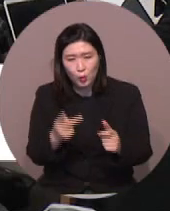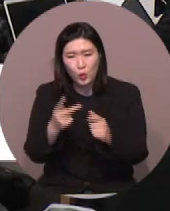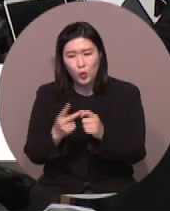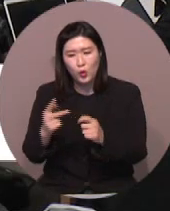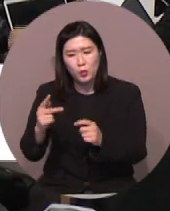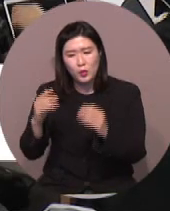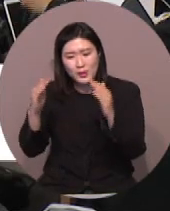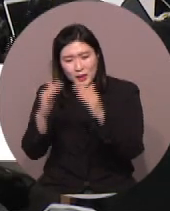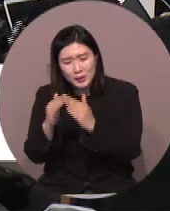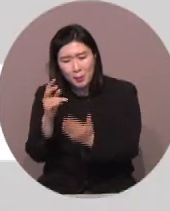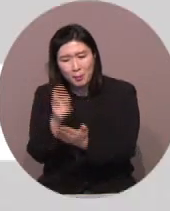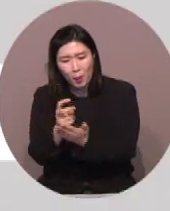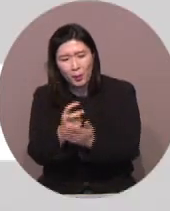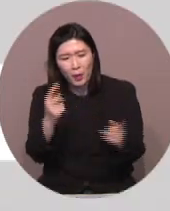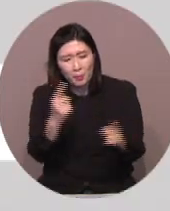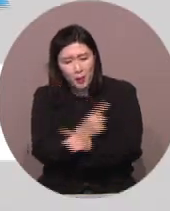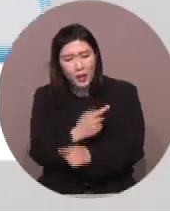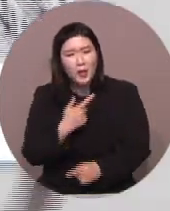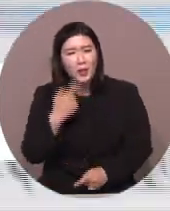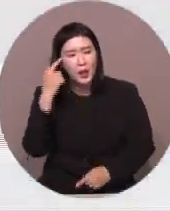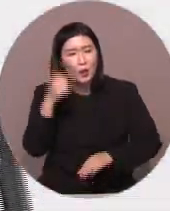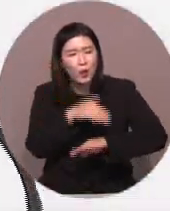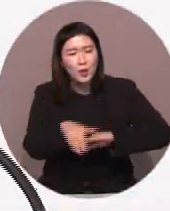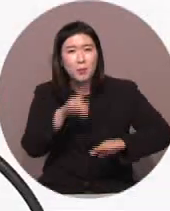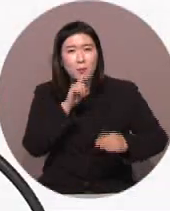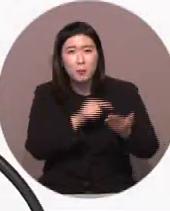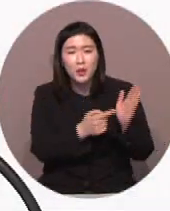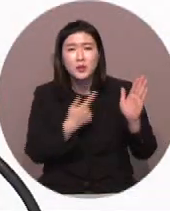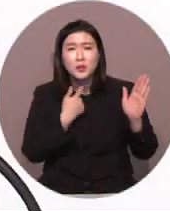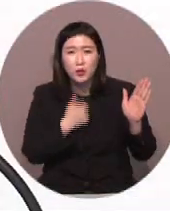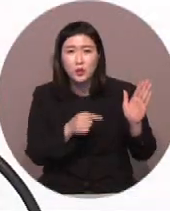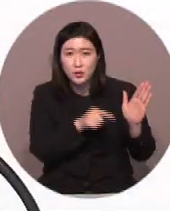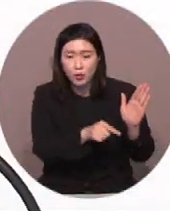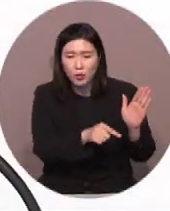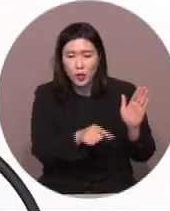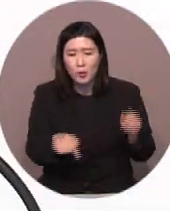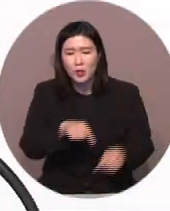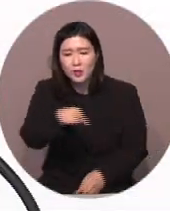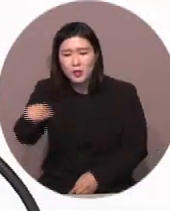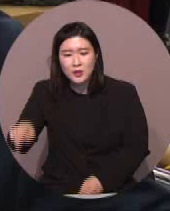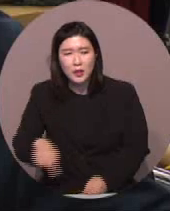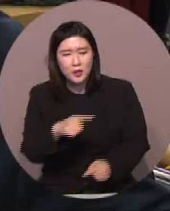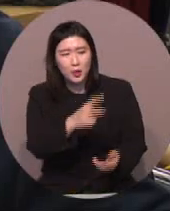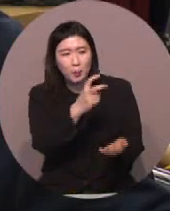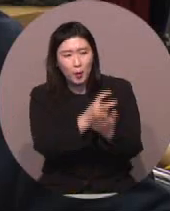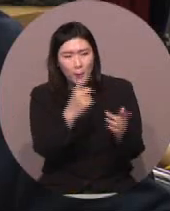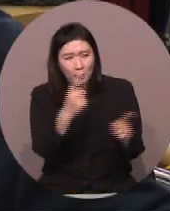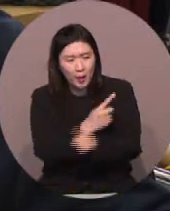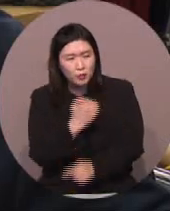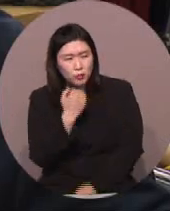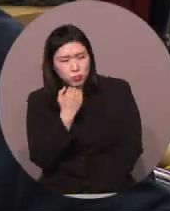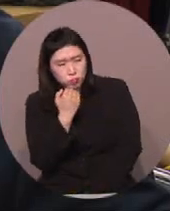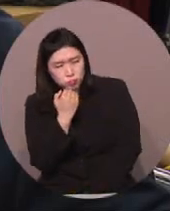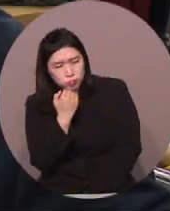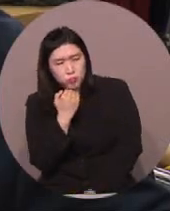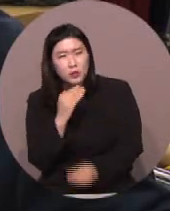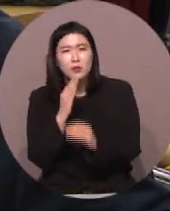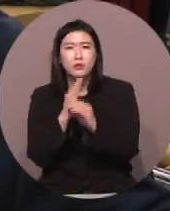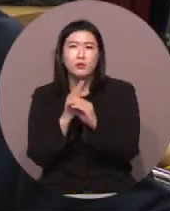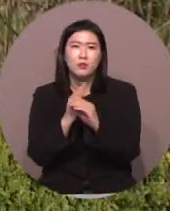임대차 제도를 손보겠다고 예고한 가운데 시장에선 새 정부의 부동산 정책에 촉각을 세우고